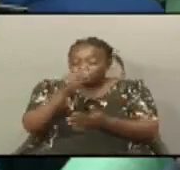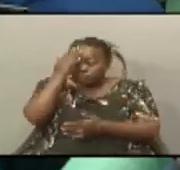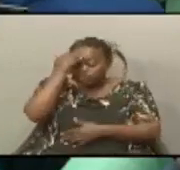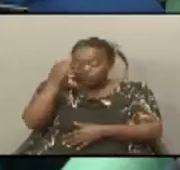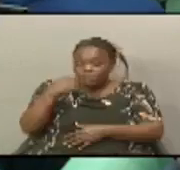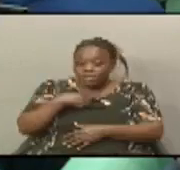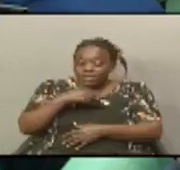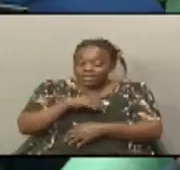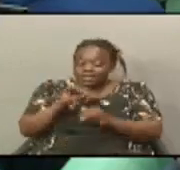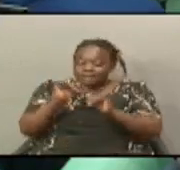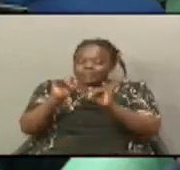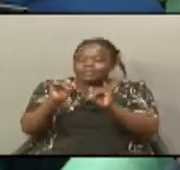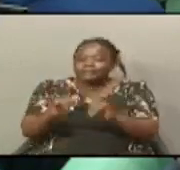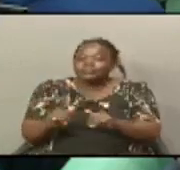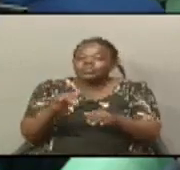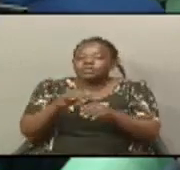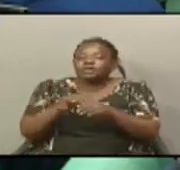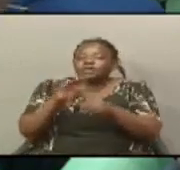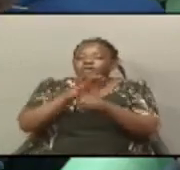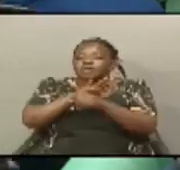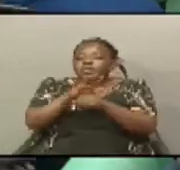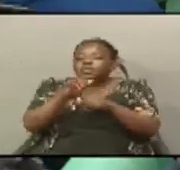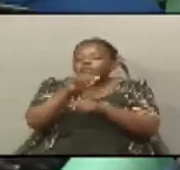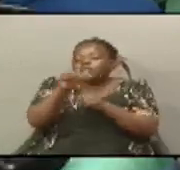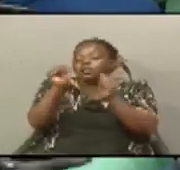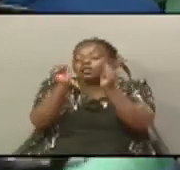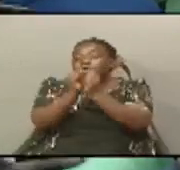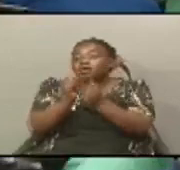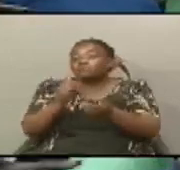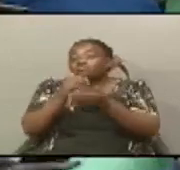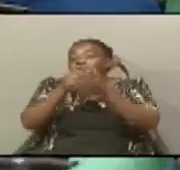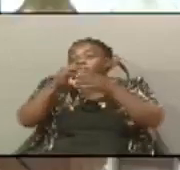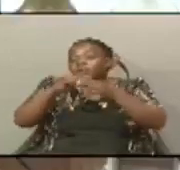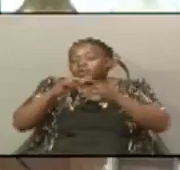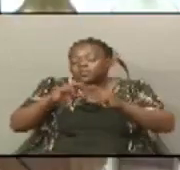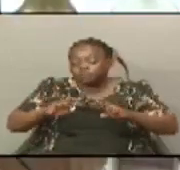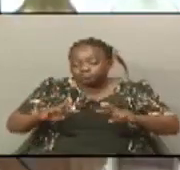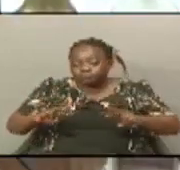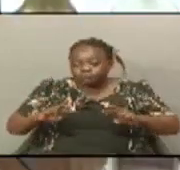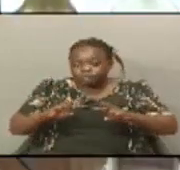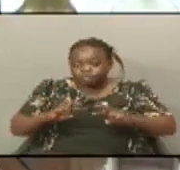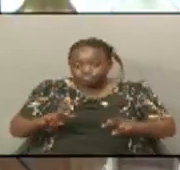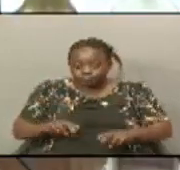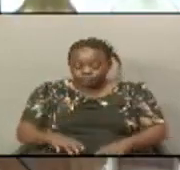by'e Kasese era nga waliwo n'abazzi bakwatibwa okuyambako mu kunoonyereza.